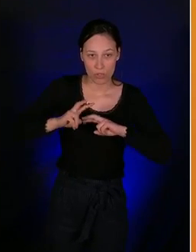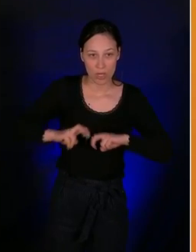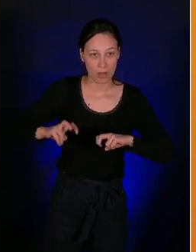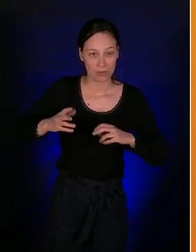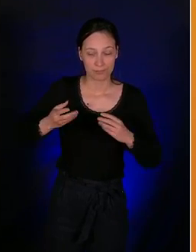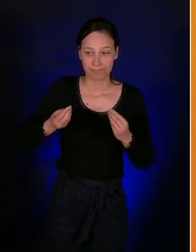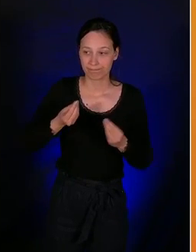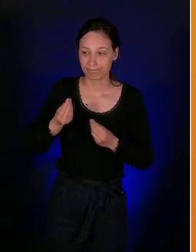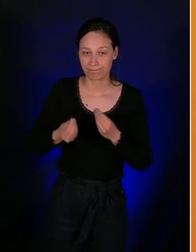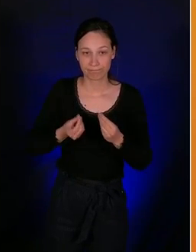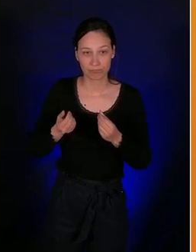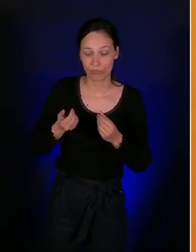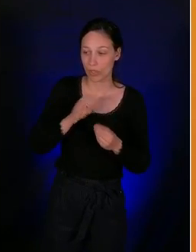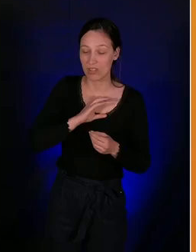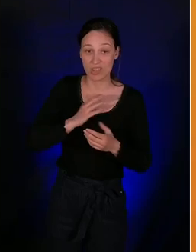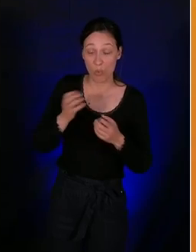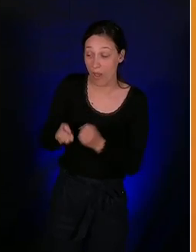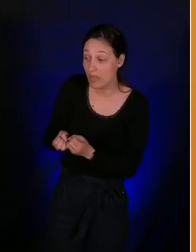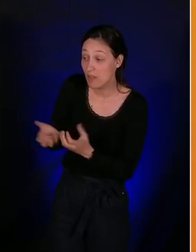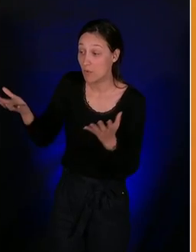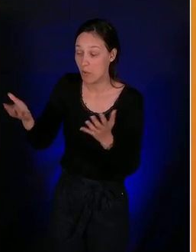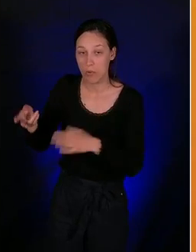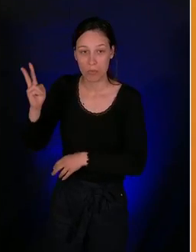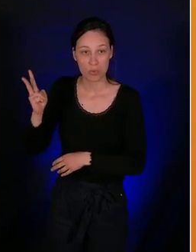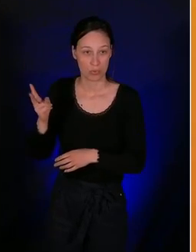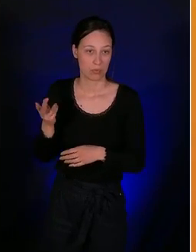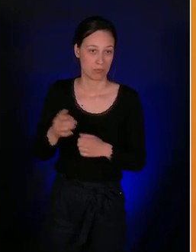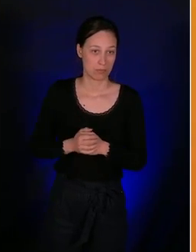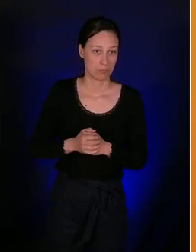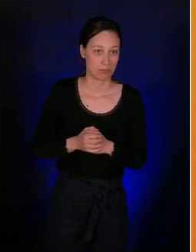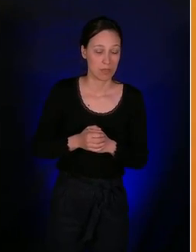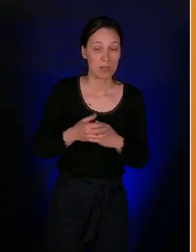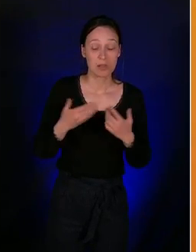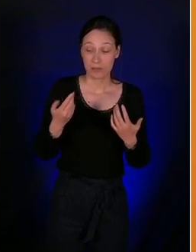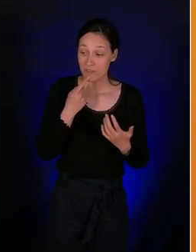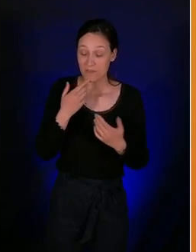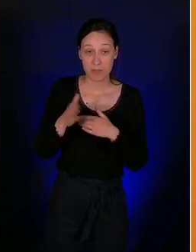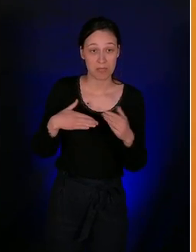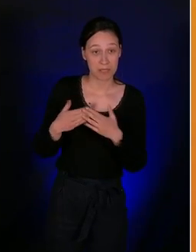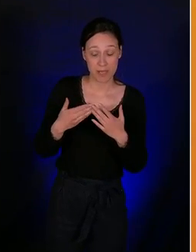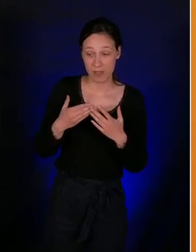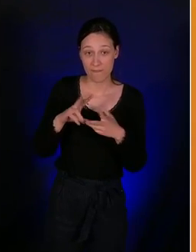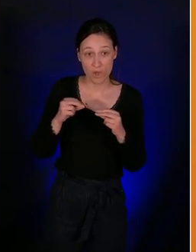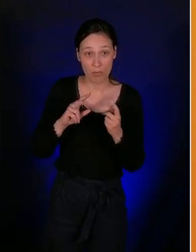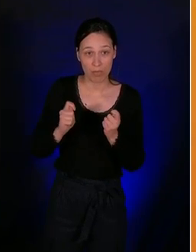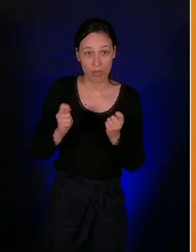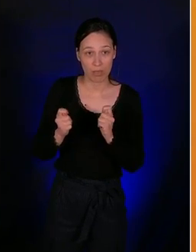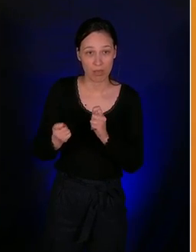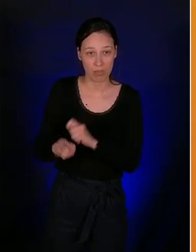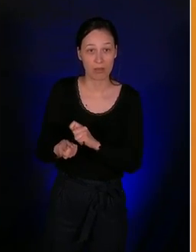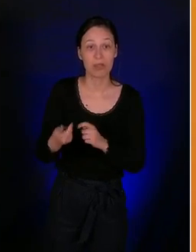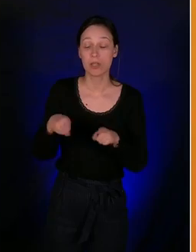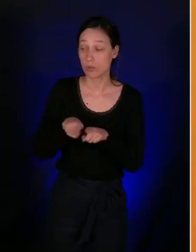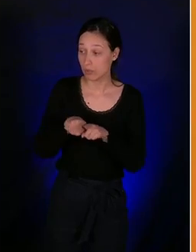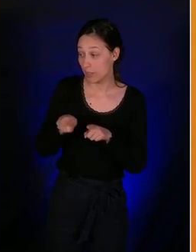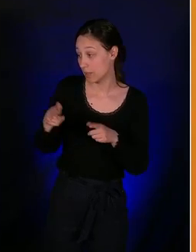à faire plutôt du développement. Bien sûr, un changement des métiers, hein, parce que par manque de subventions, nos chercheurs, au lieu